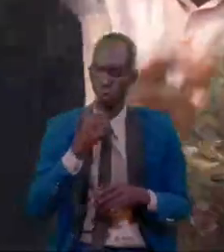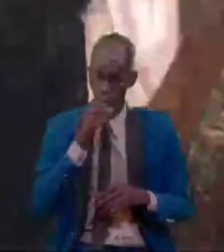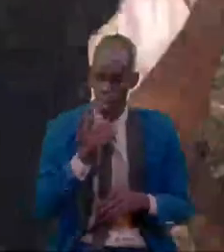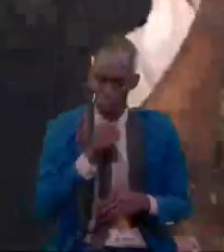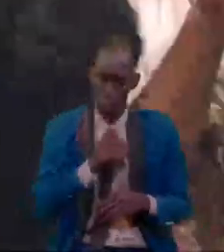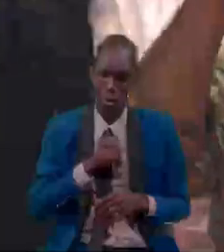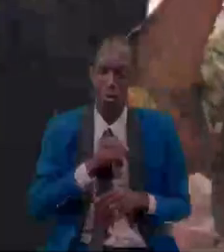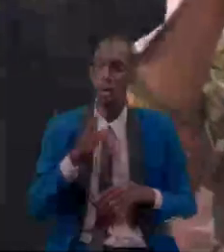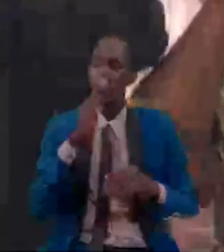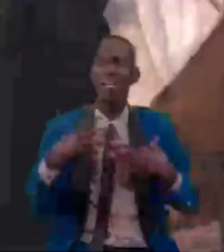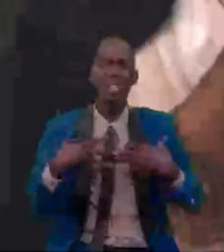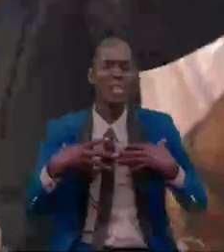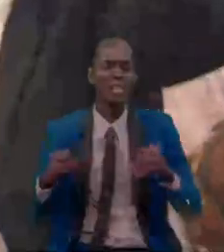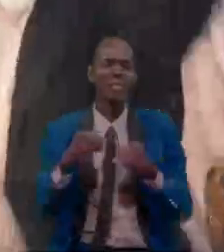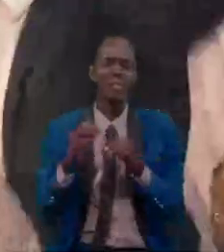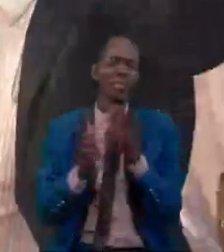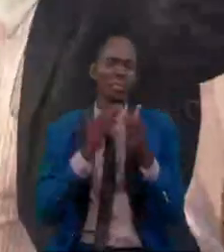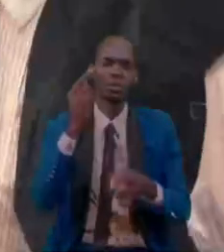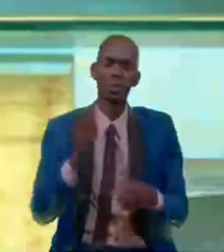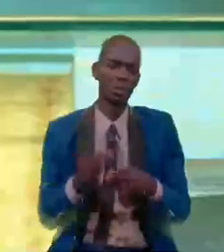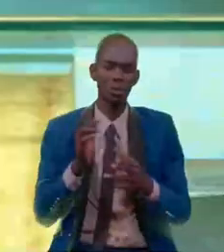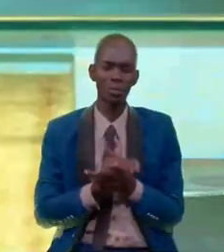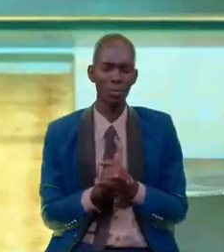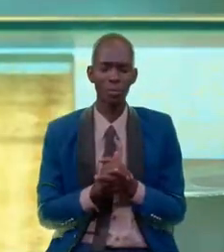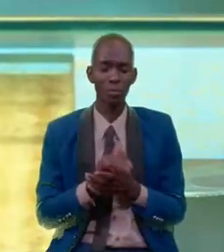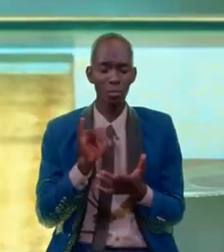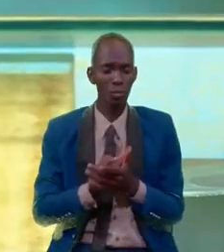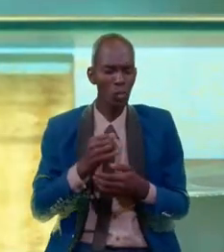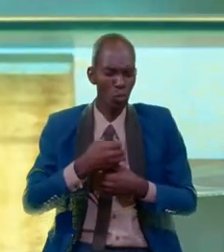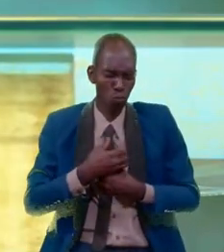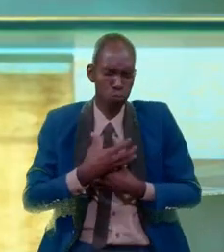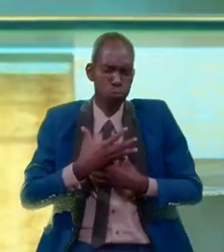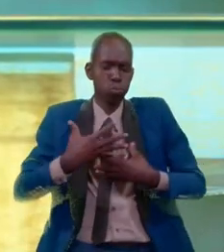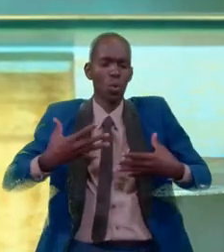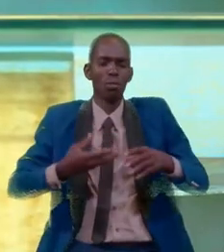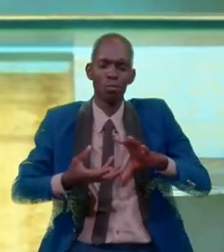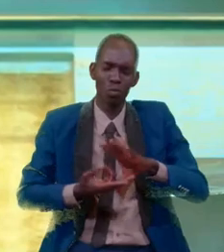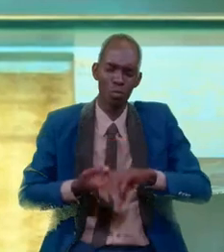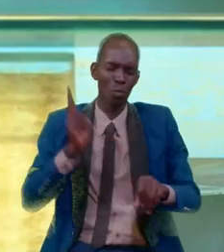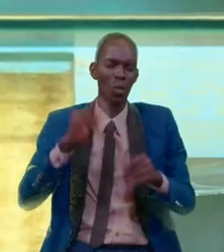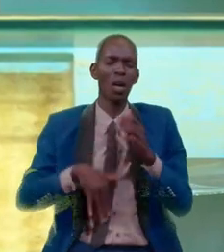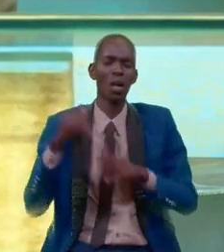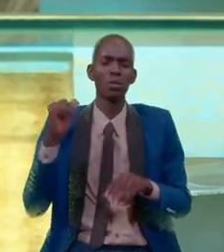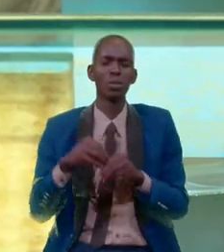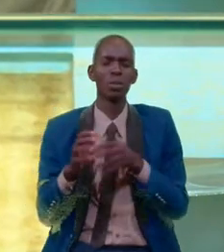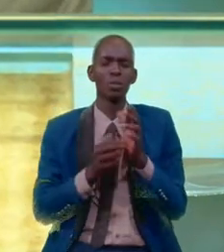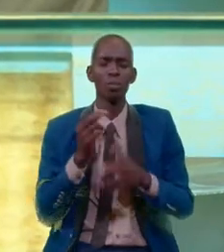Soyez guéri de la tuberculose au nom de Jésus. La tumeur, la sort de là au nom de